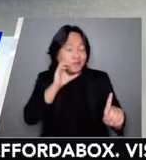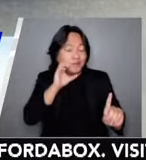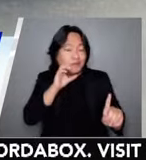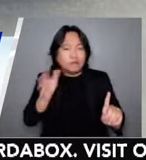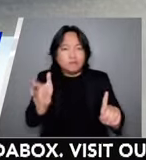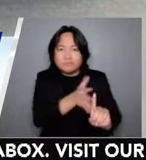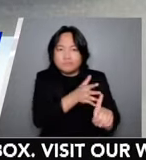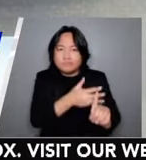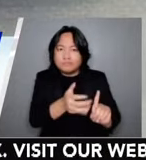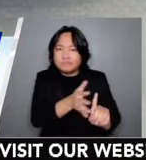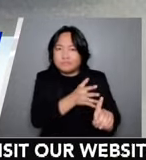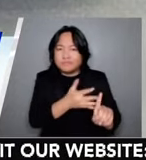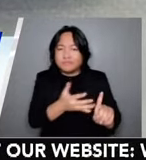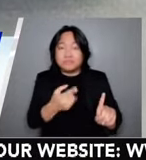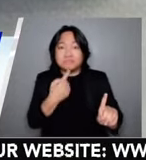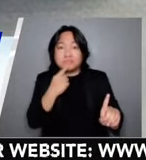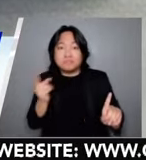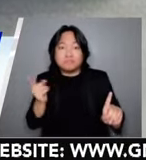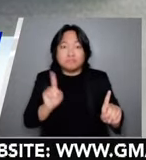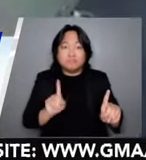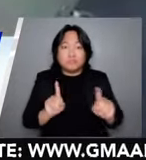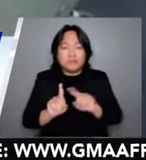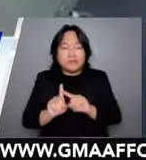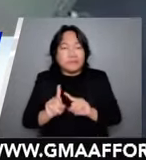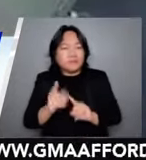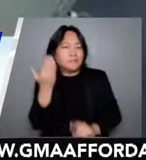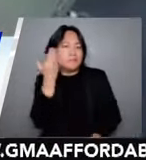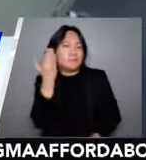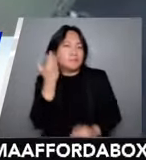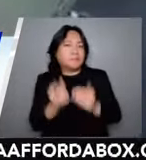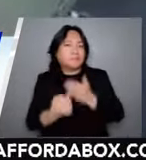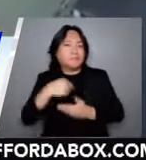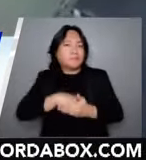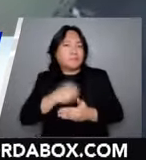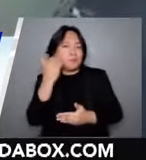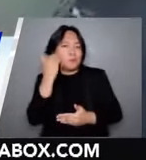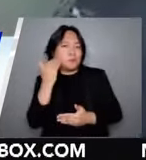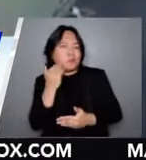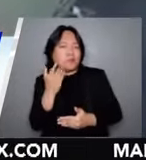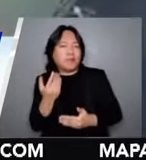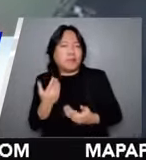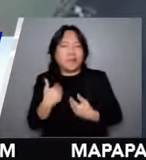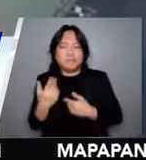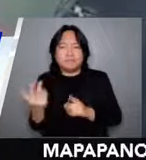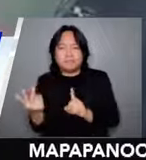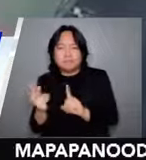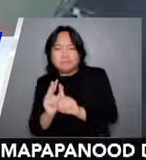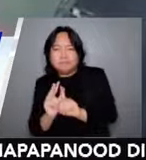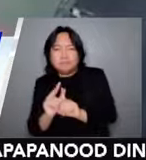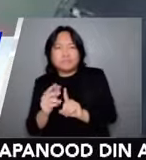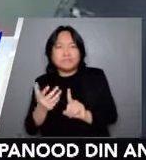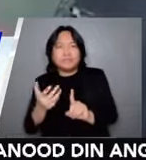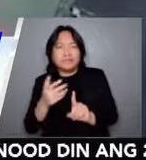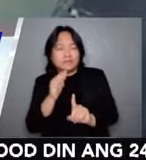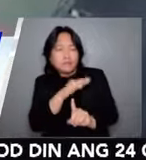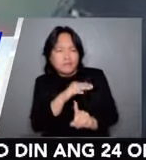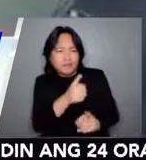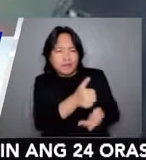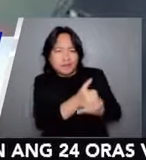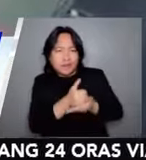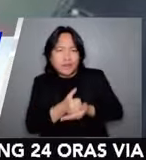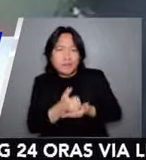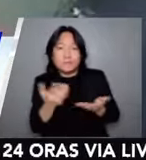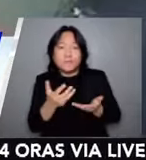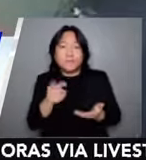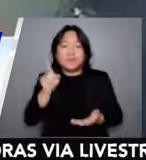nagpakilalang Korean ang suspect at ang dalawa niyang kasabwat. Nagpatulong daw ang tatlo sa biktima na pumunta sa isang hardware store. Pagkagaling sa hardware,